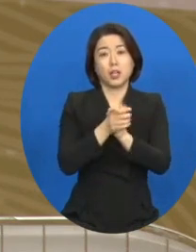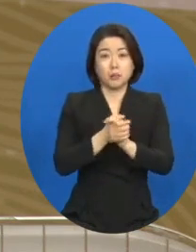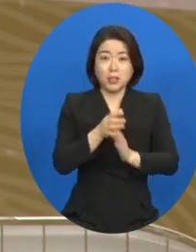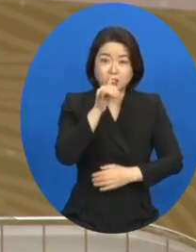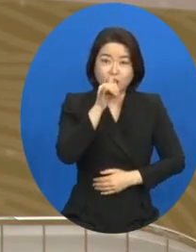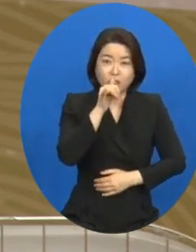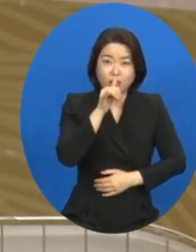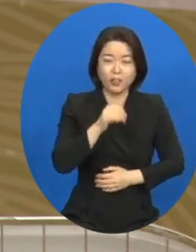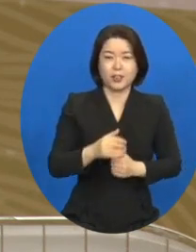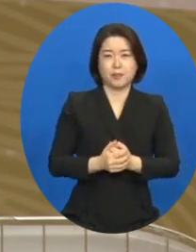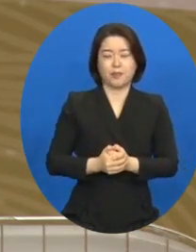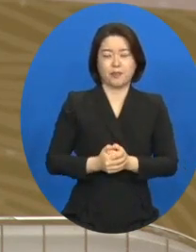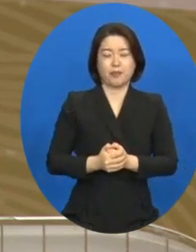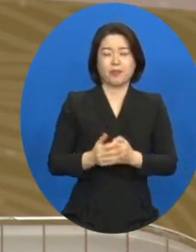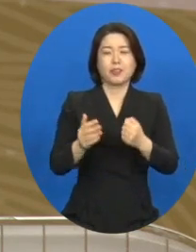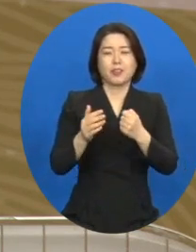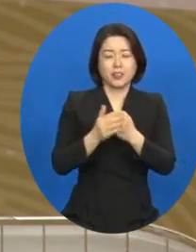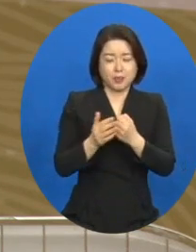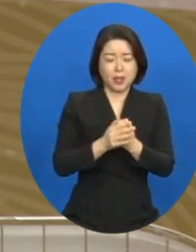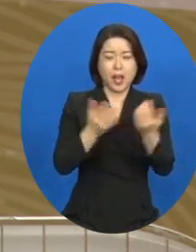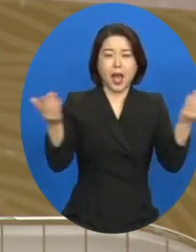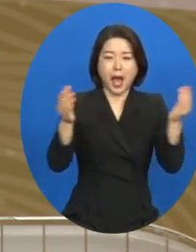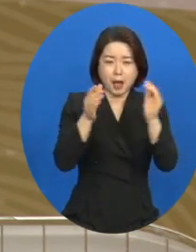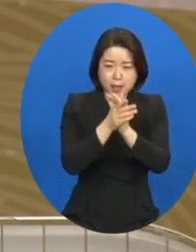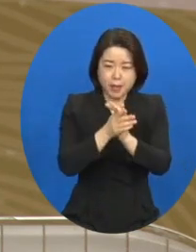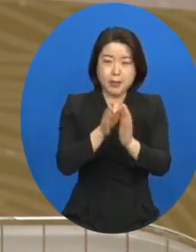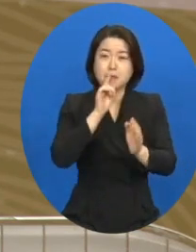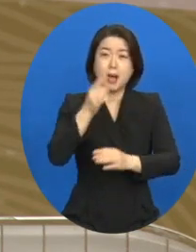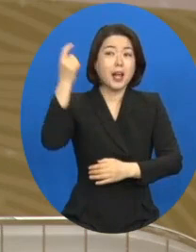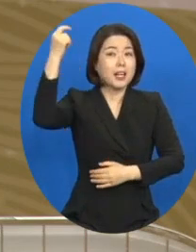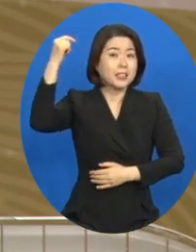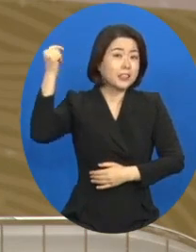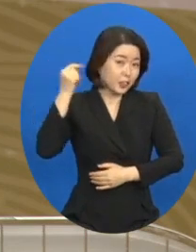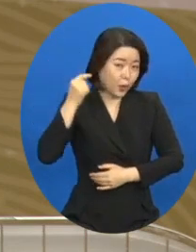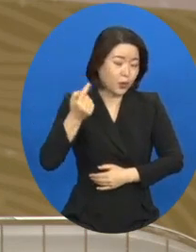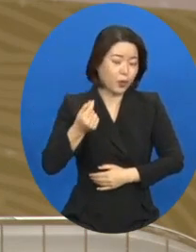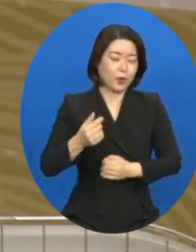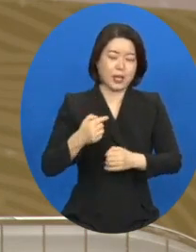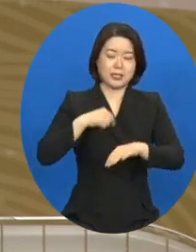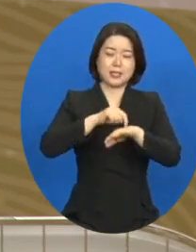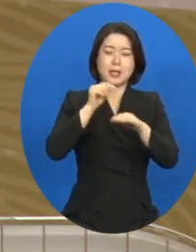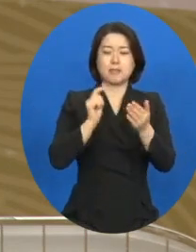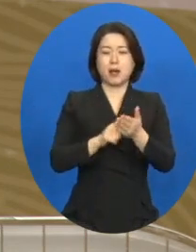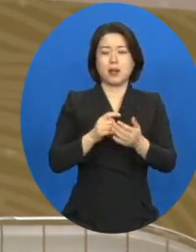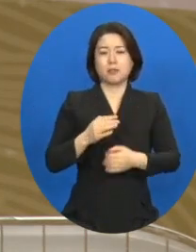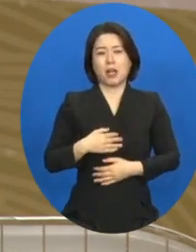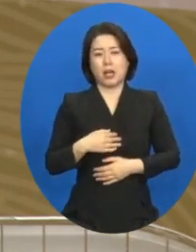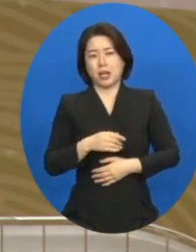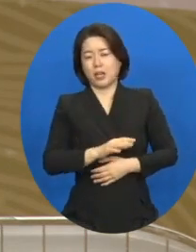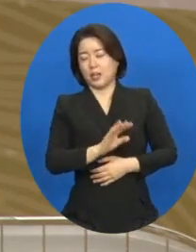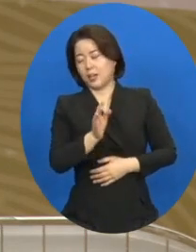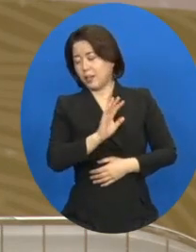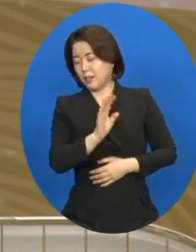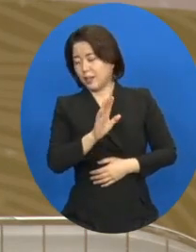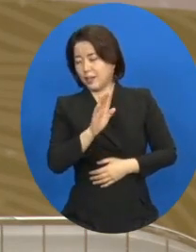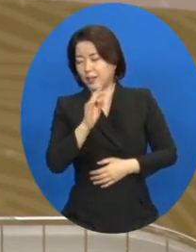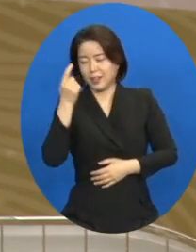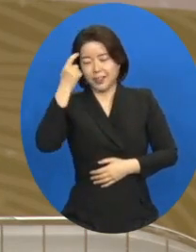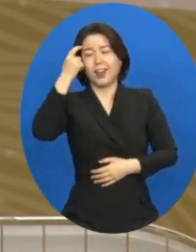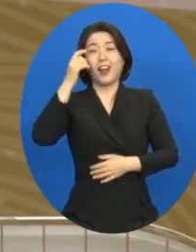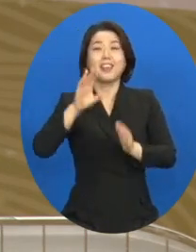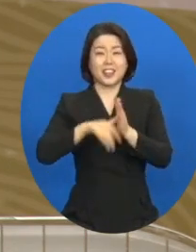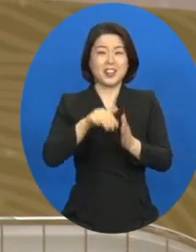그래서 아멘 하고 응답이 와도 제 마음의 느낌에는 안 되겠네 이런 생각이 저도 들 때가